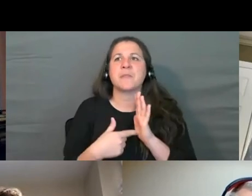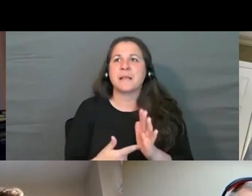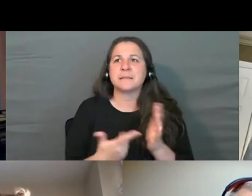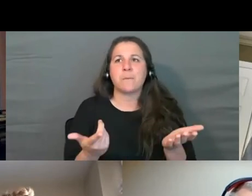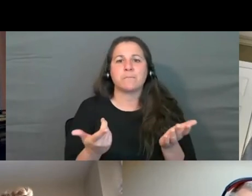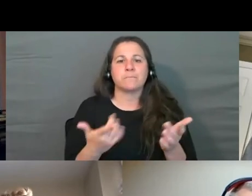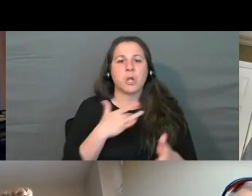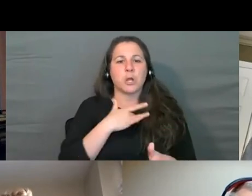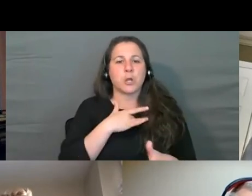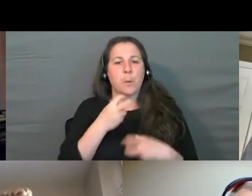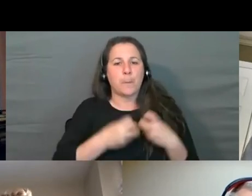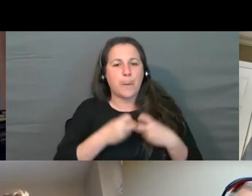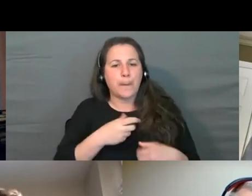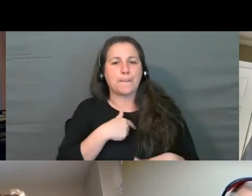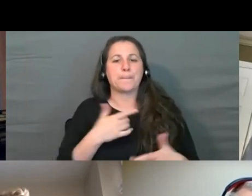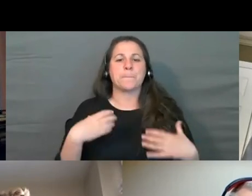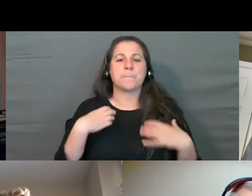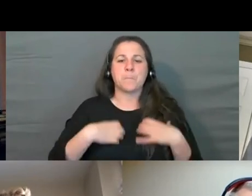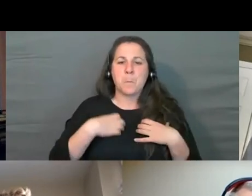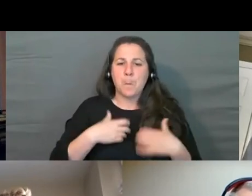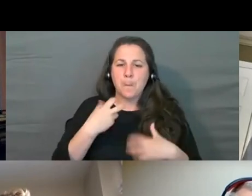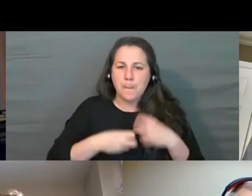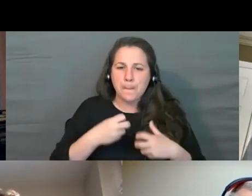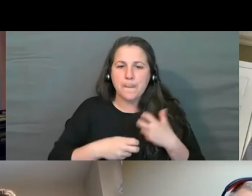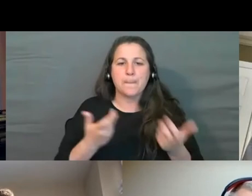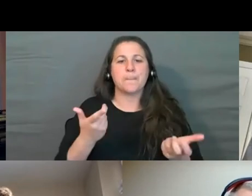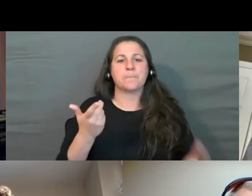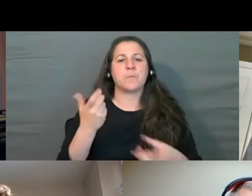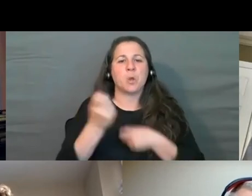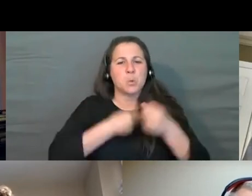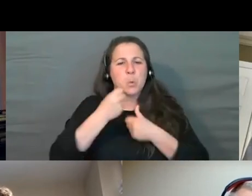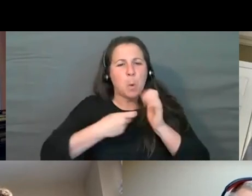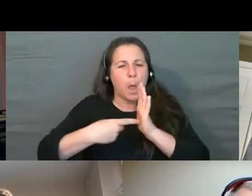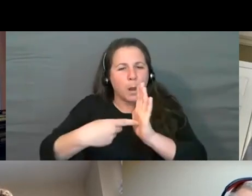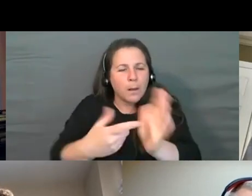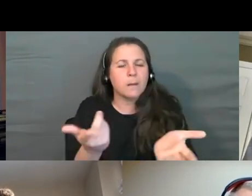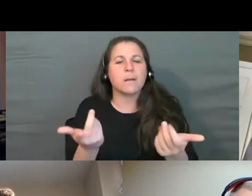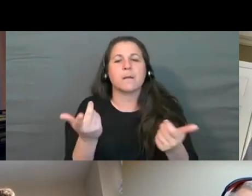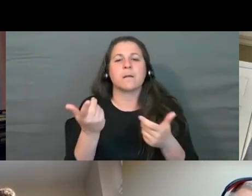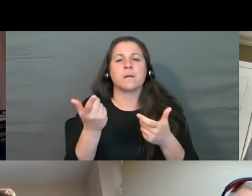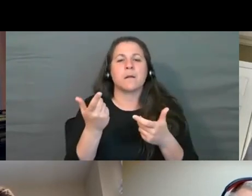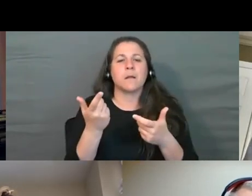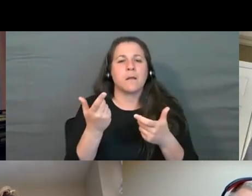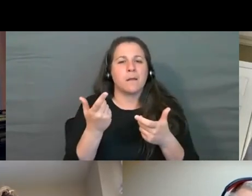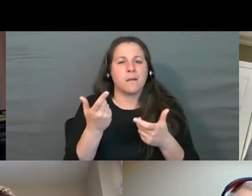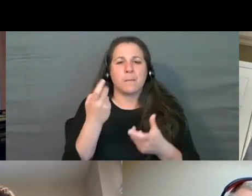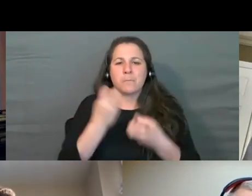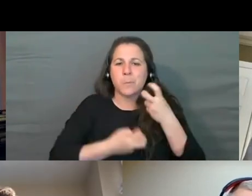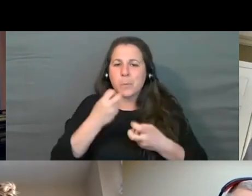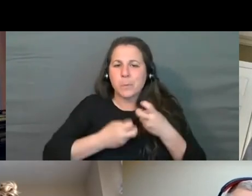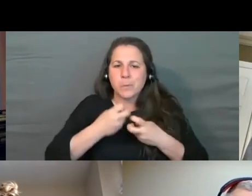insuffisances cardiaques, pulmonaires, des douleurs chroniques, déficience du système immunitaire, les troubles musculosquelettiques, pour qui